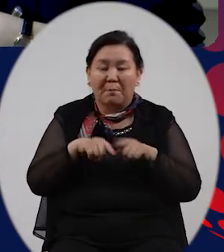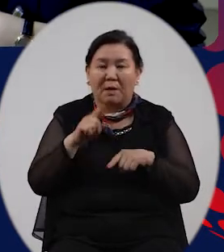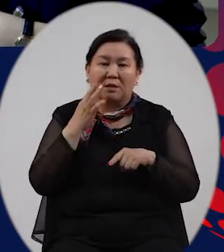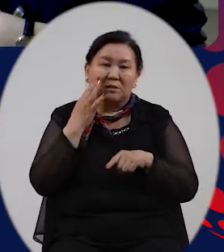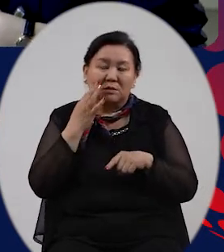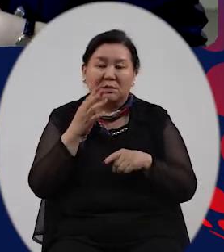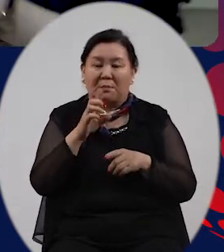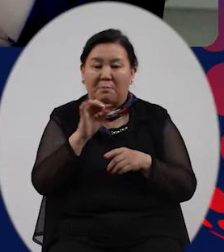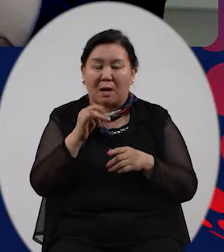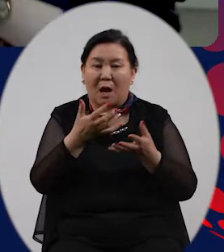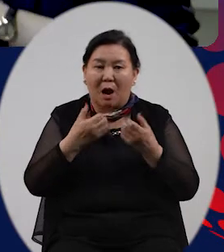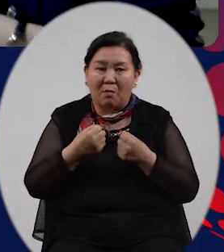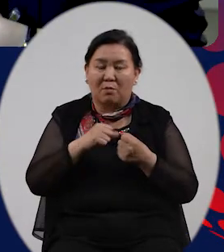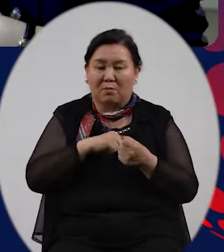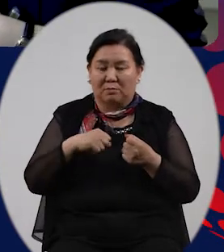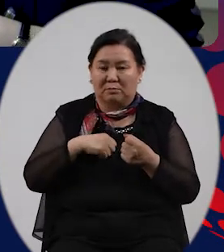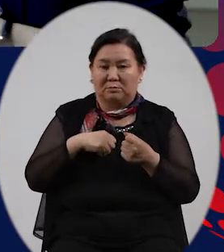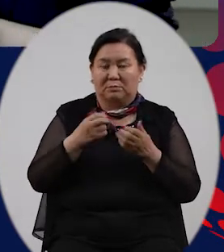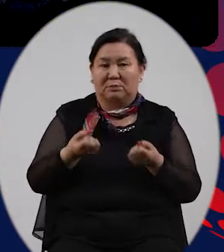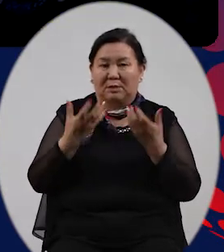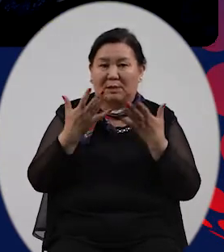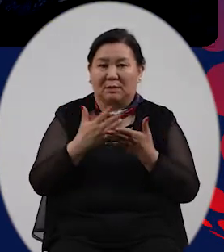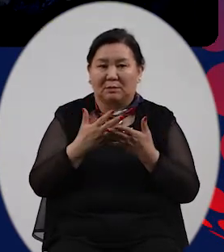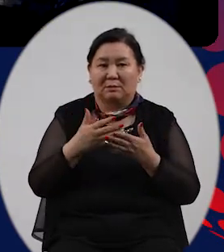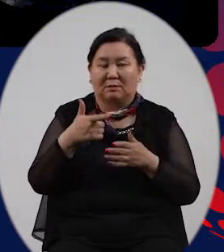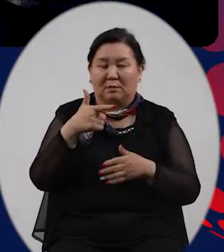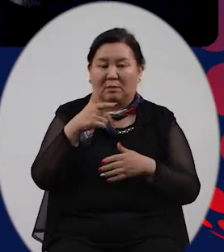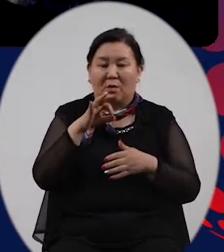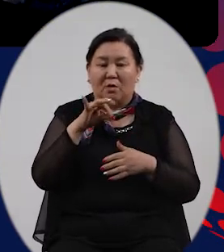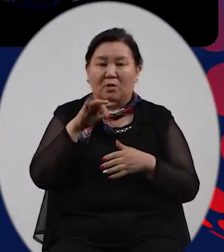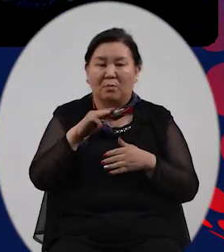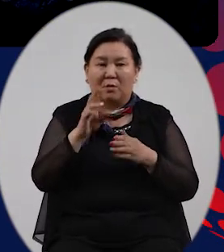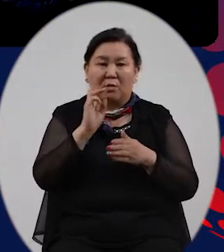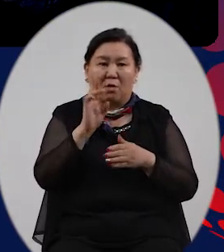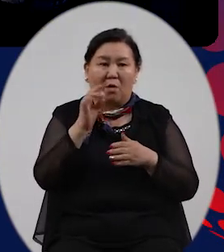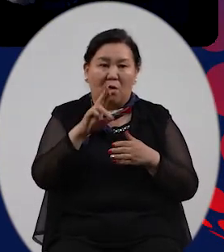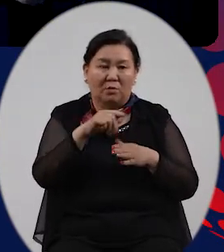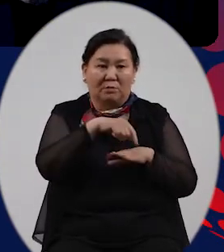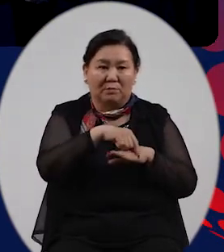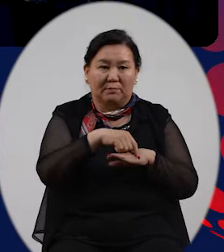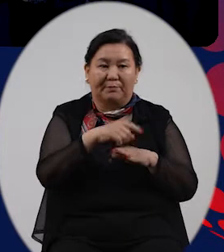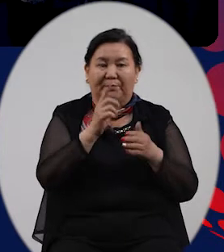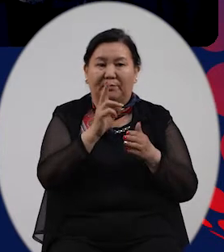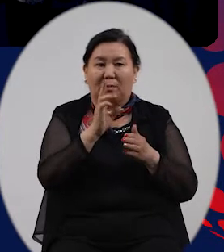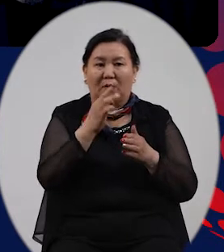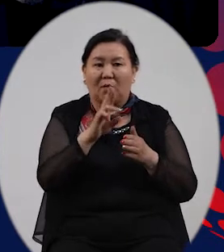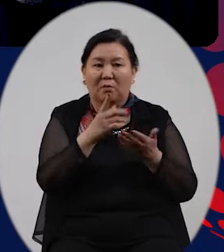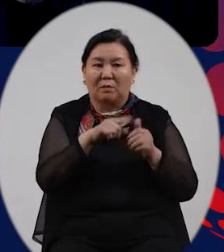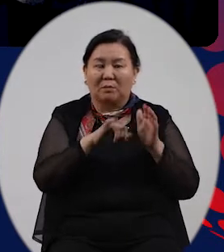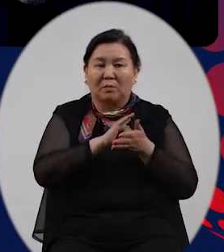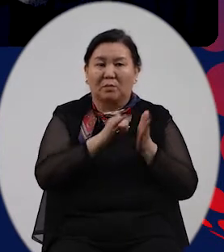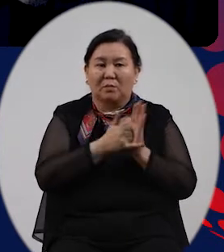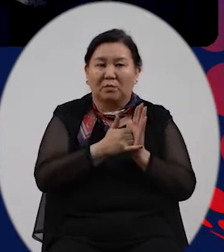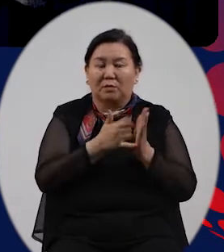бараага мэдүүлснээс шалтгаалаад энэ бол өөр танаас гарч ирнэ. За энэ дээр гормийн код дээр байгаа энэ 100 гэдэг тэмдэглэгээ ямар утгатай, ямар